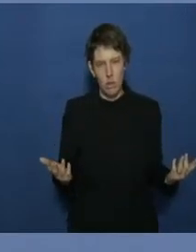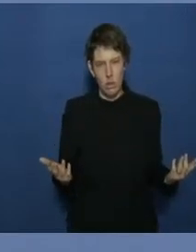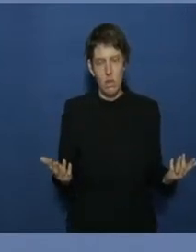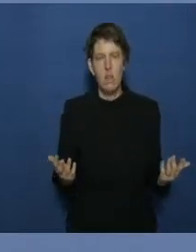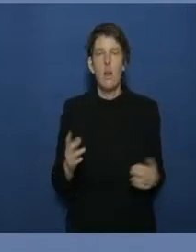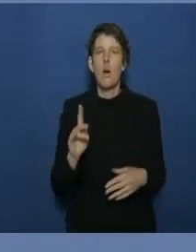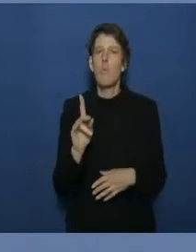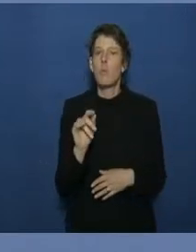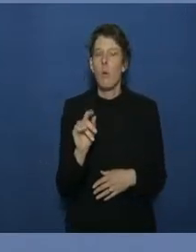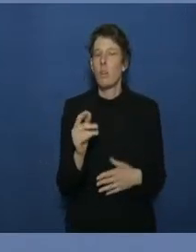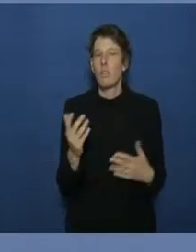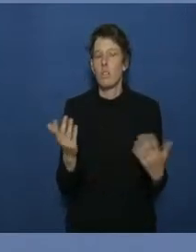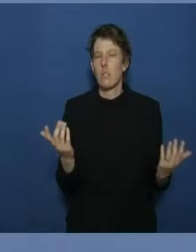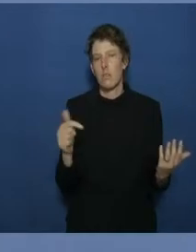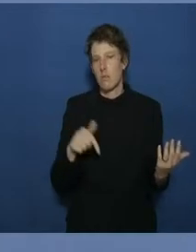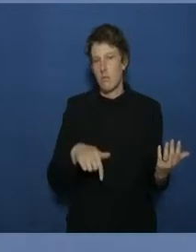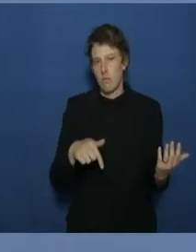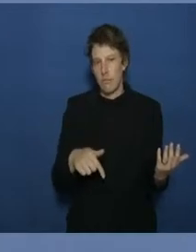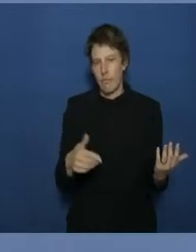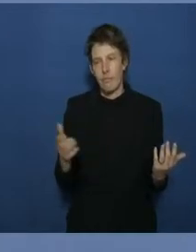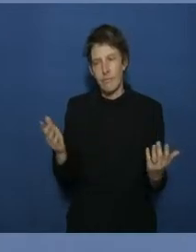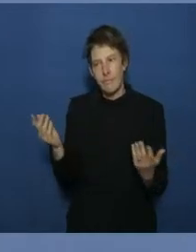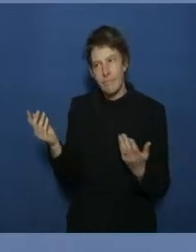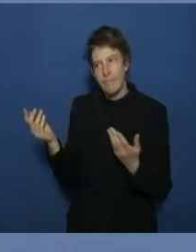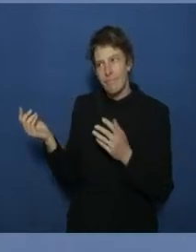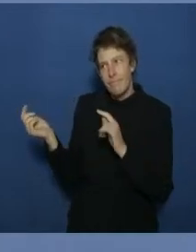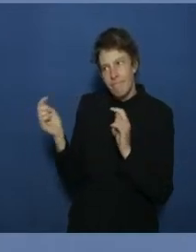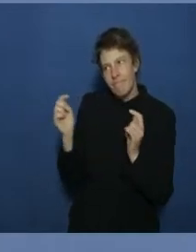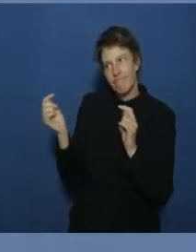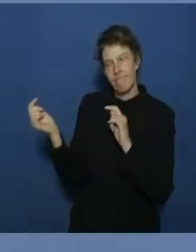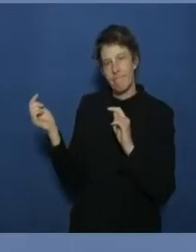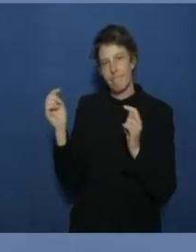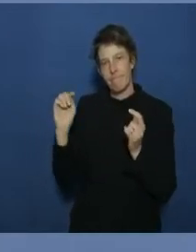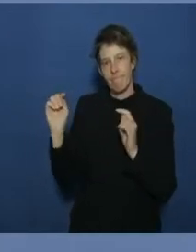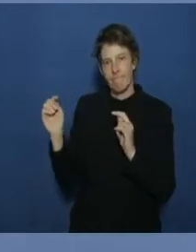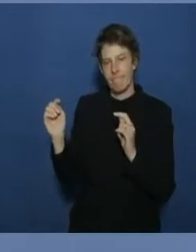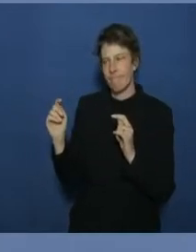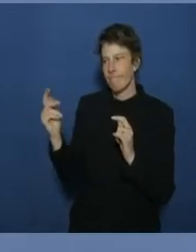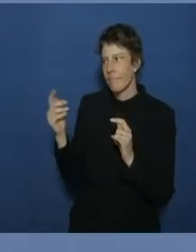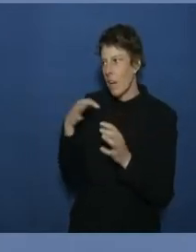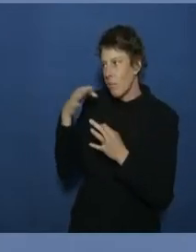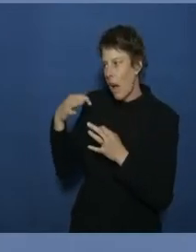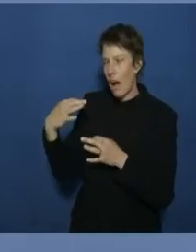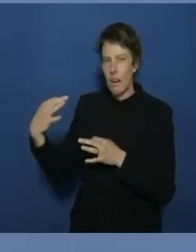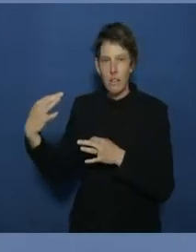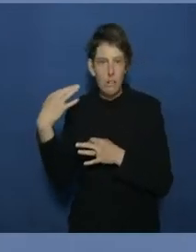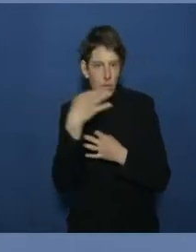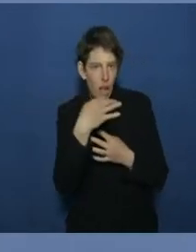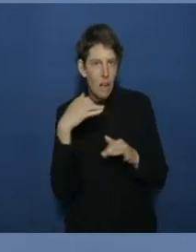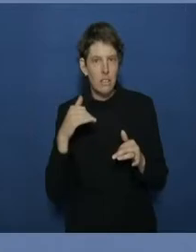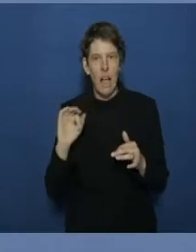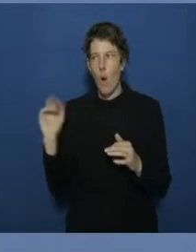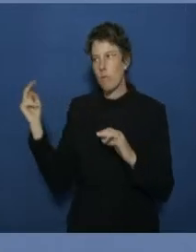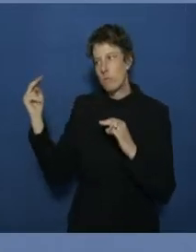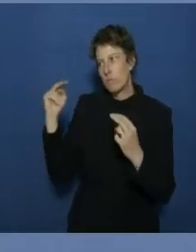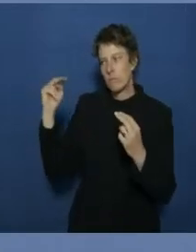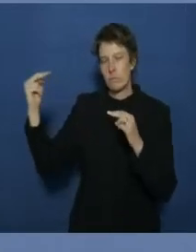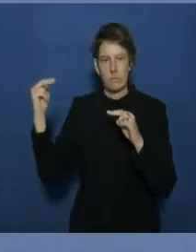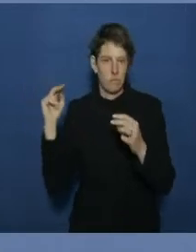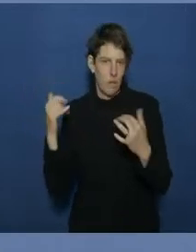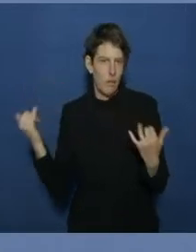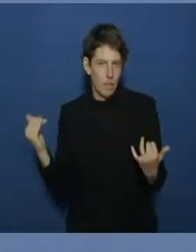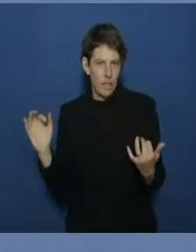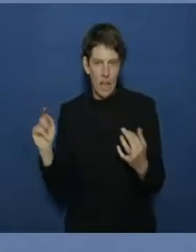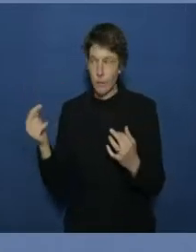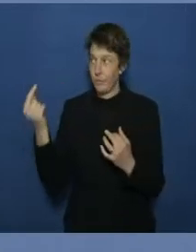es waren hier Fragen von beiden Seiten des gemeinsamen Blicks auf